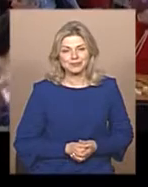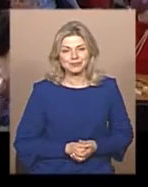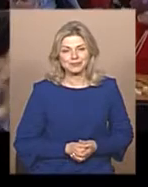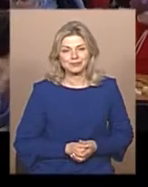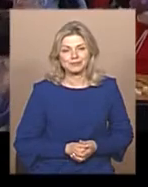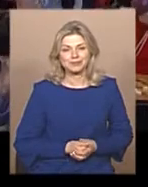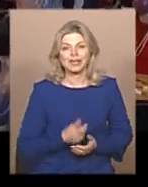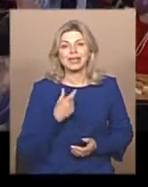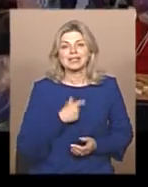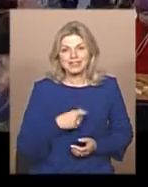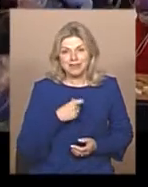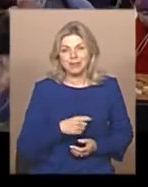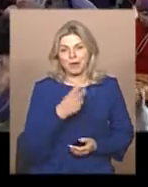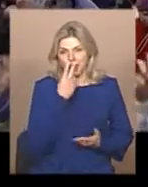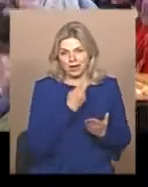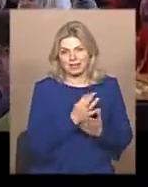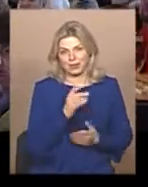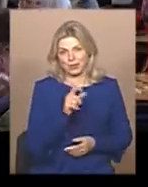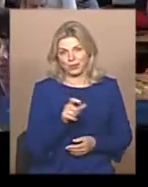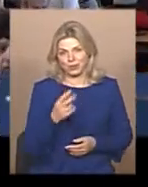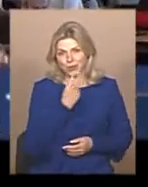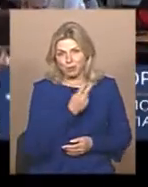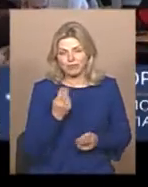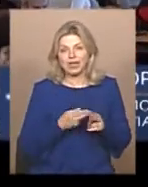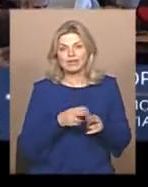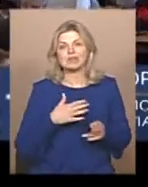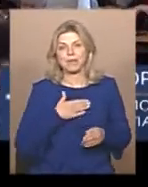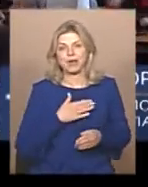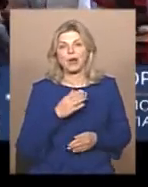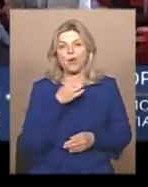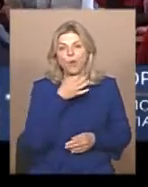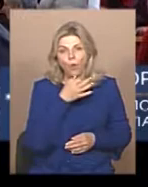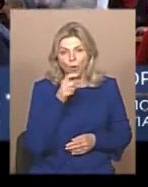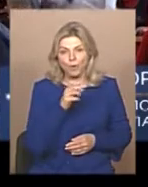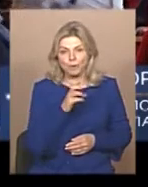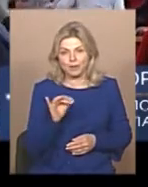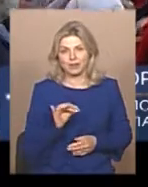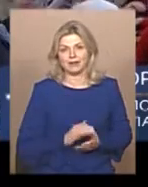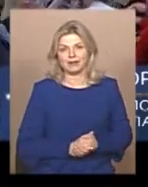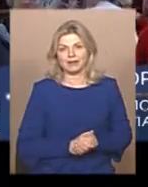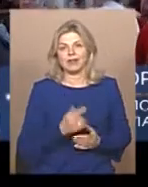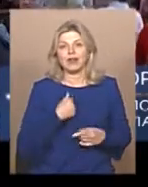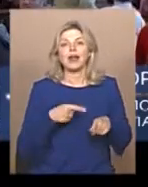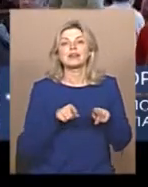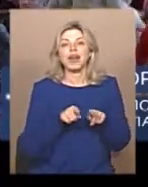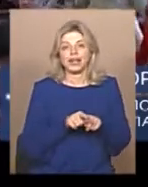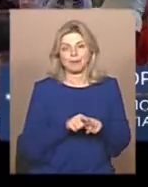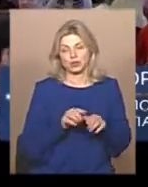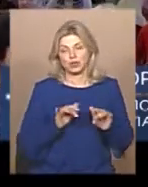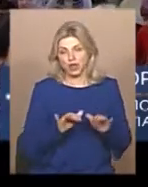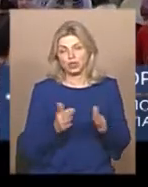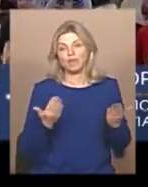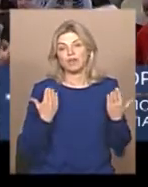Себе показати на людей, подивитися. Це є моїм хобі. Я таким чином відпочиваю.